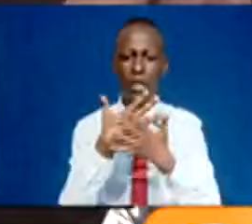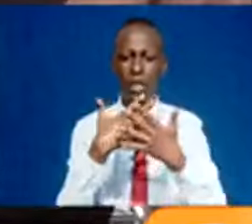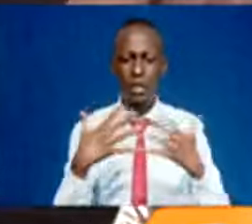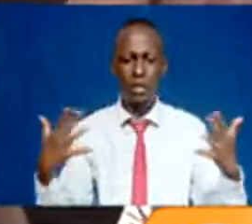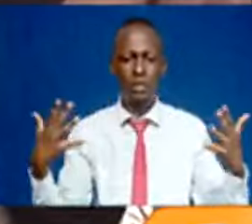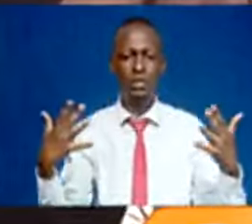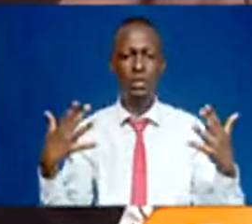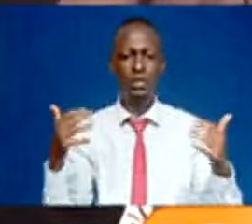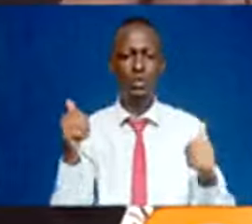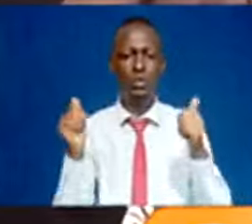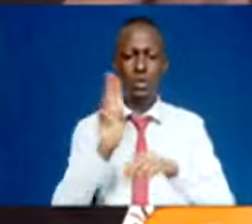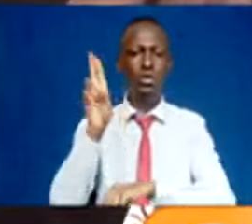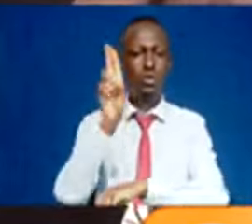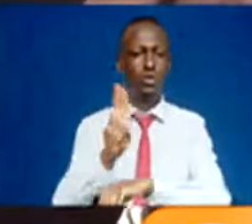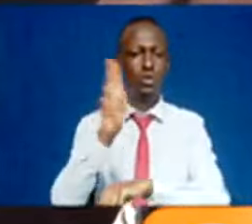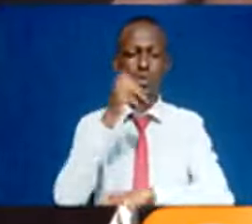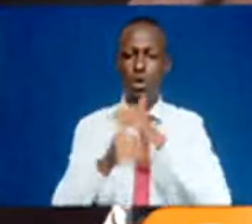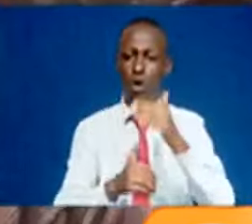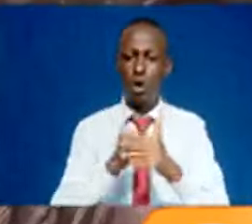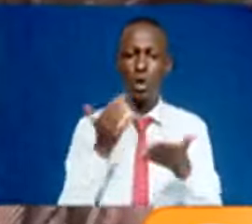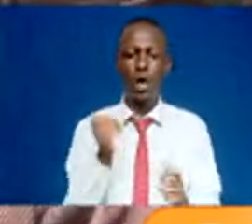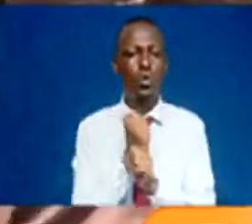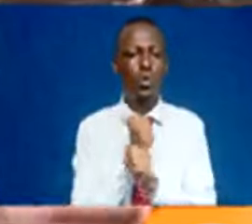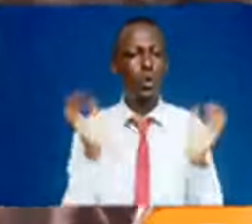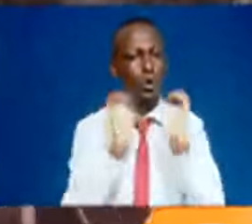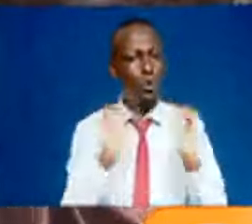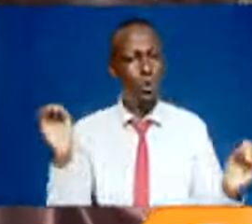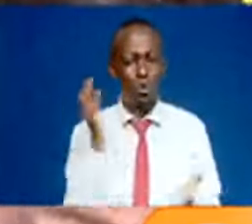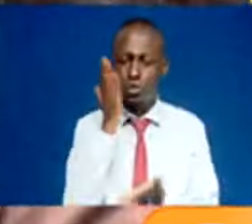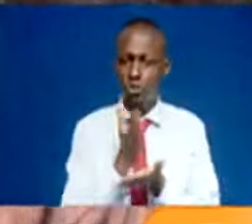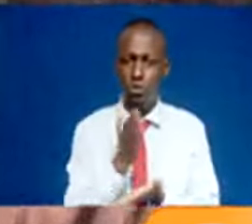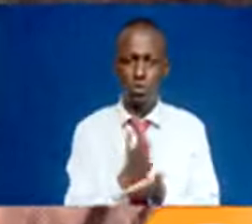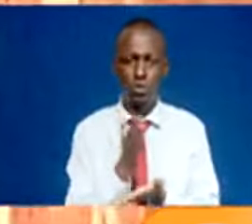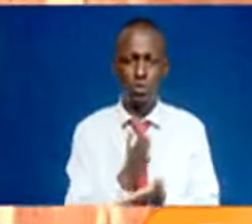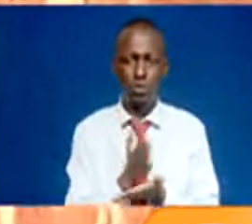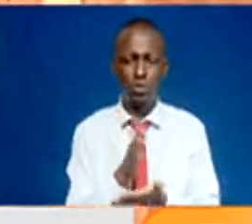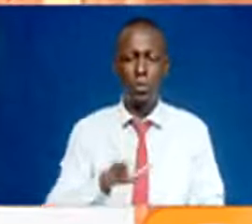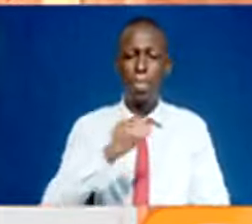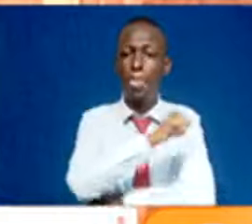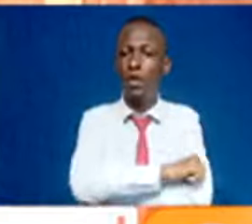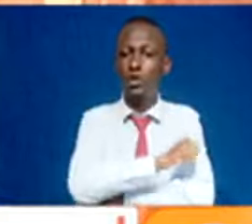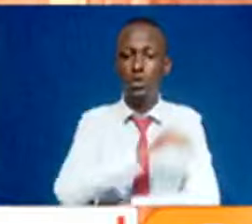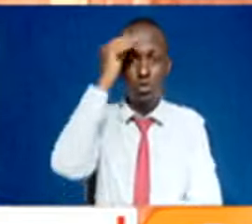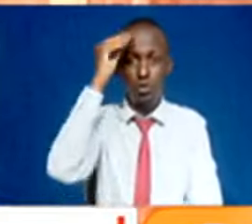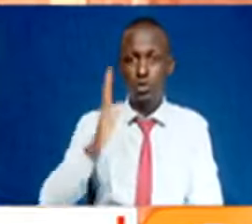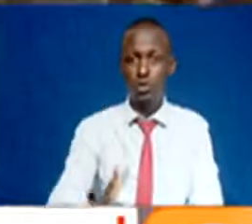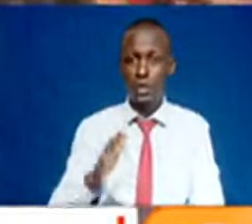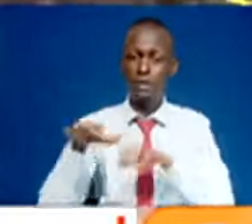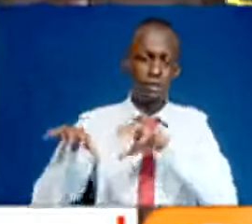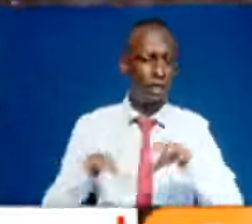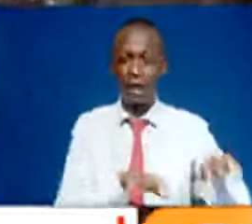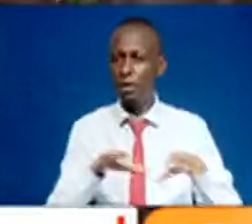mafriji. Hizo vitu zote zimeharibika kusema roho kweli. Wengi wetu hata ukiangalia hapa ni shule, wanafunzi wetu wanasumbuka sana. Hawezi